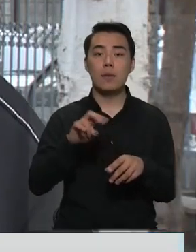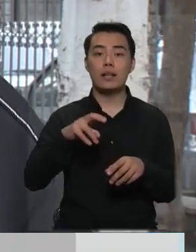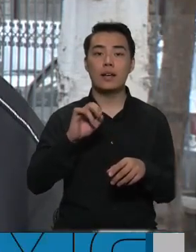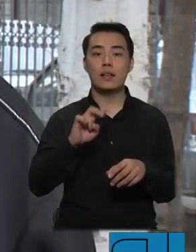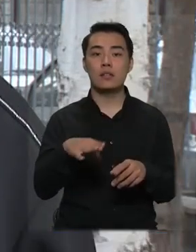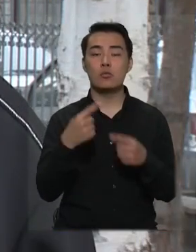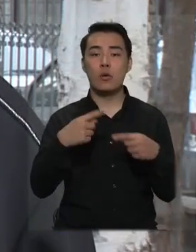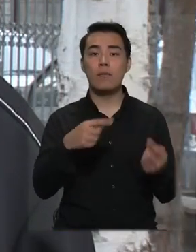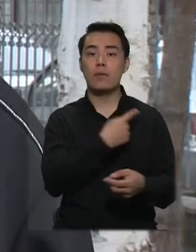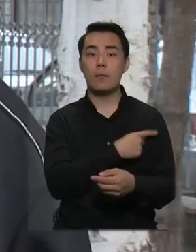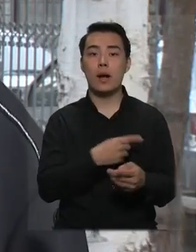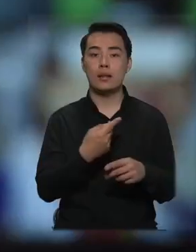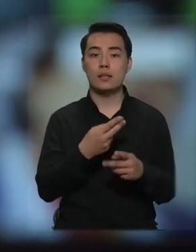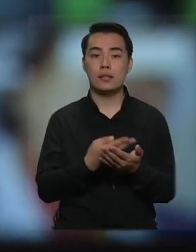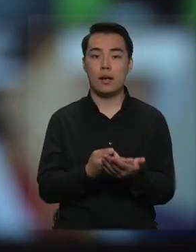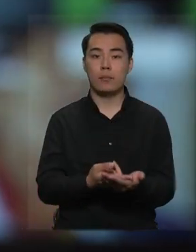диспансеров